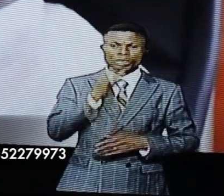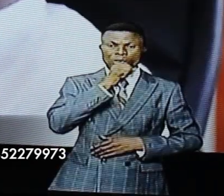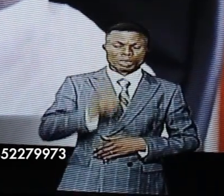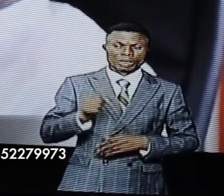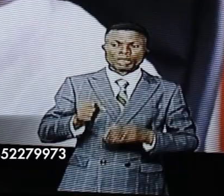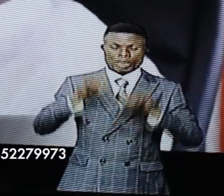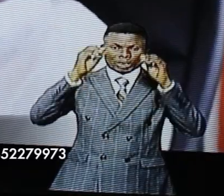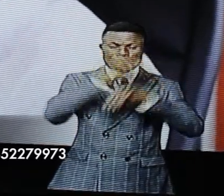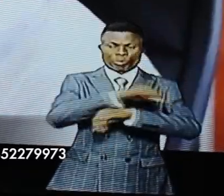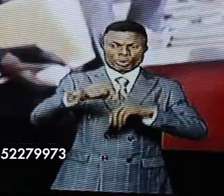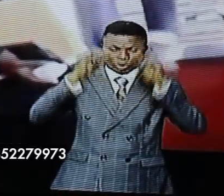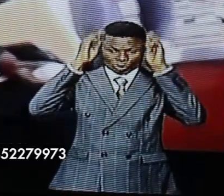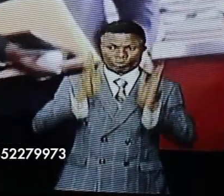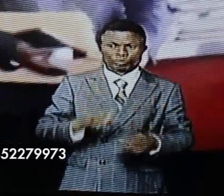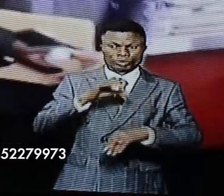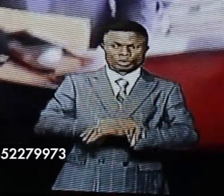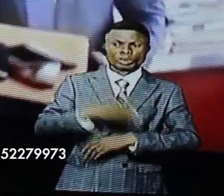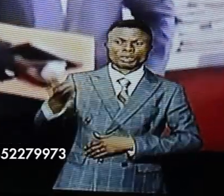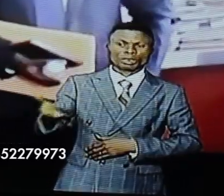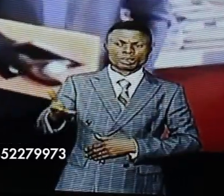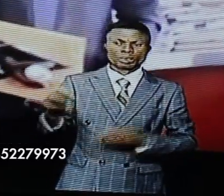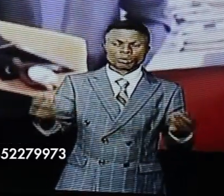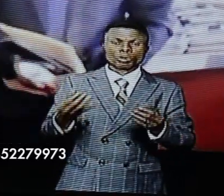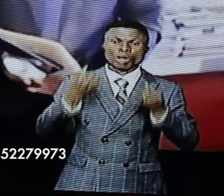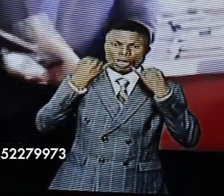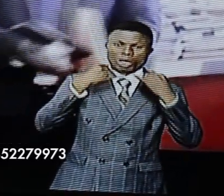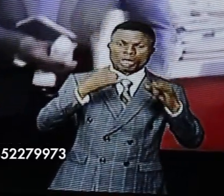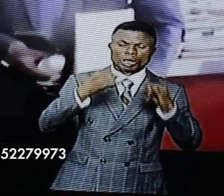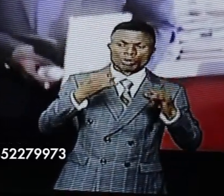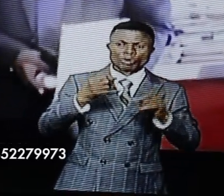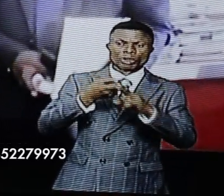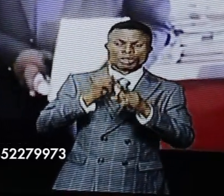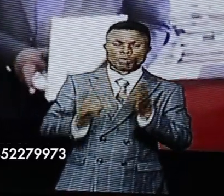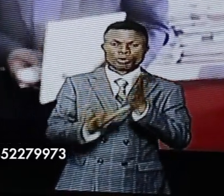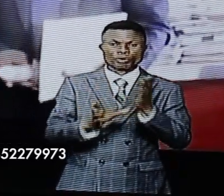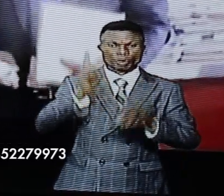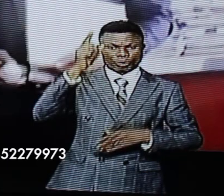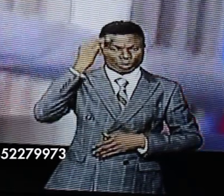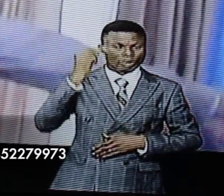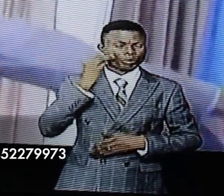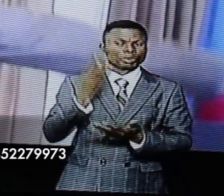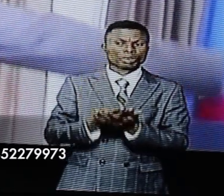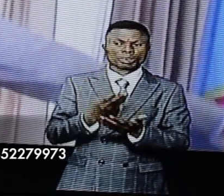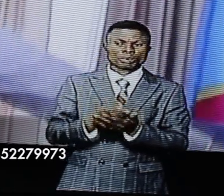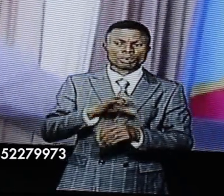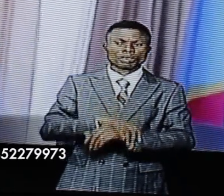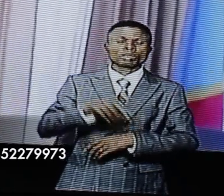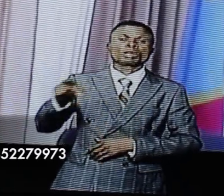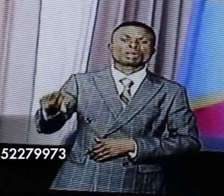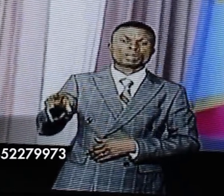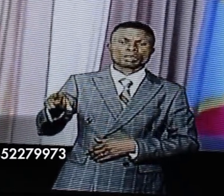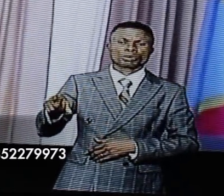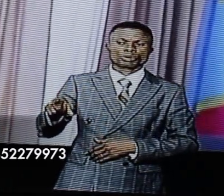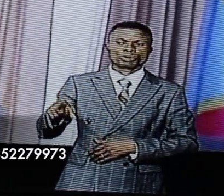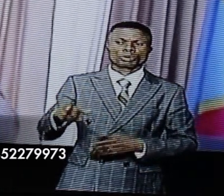secondaire et technique, prit la main dans le sac grâce aux informations obtenues par le vice-premier ministre, ministre du budget Jean-Baudieu